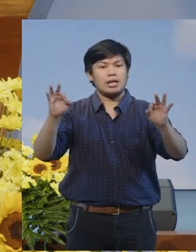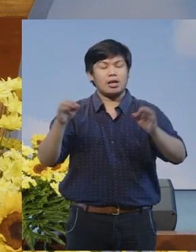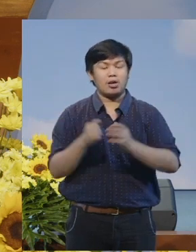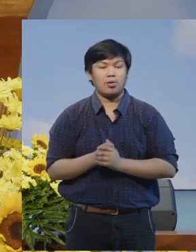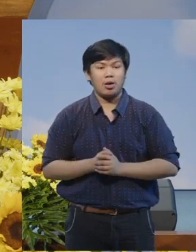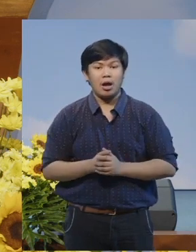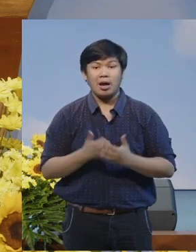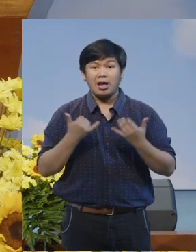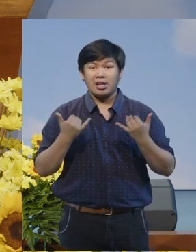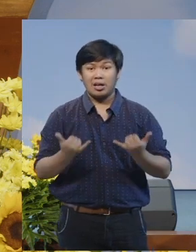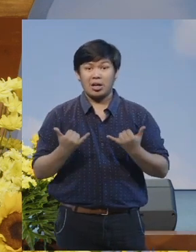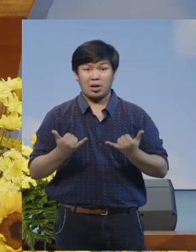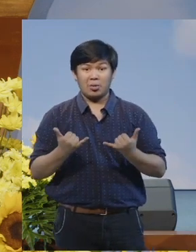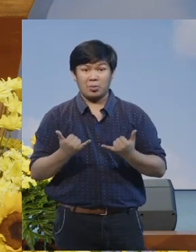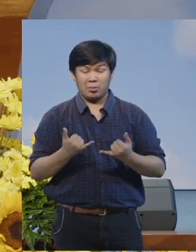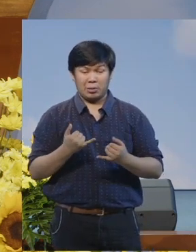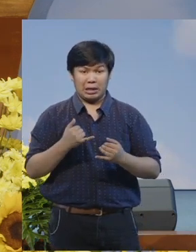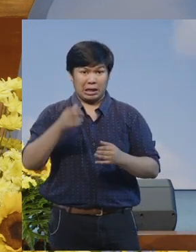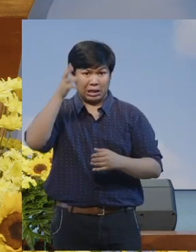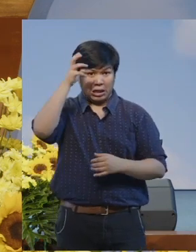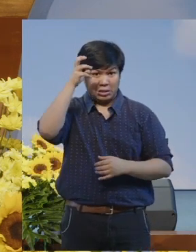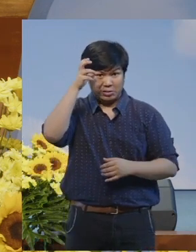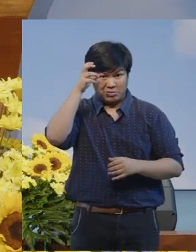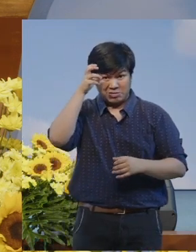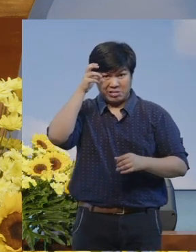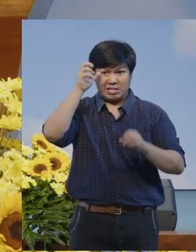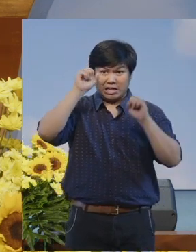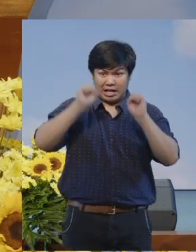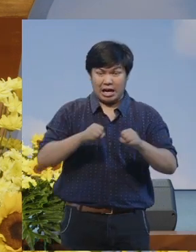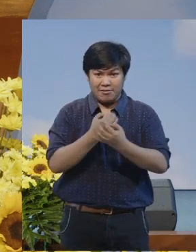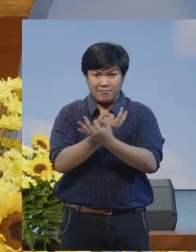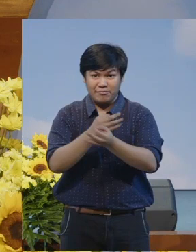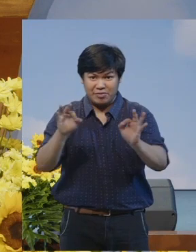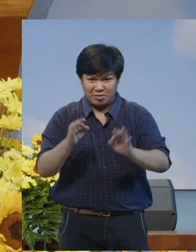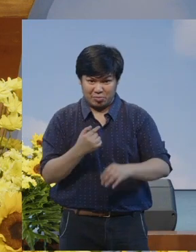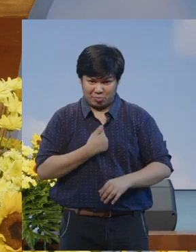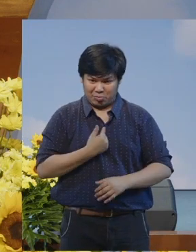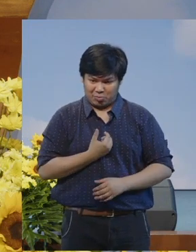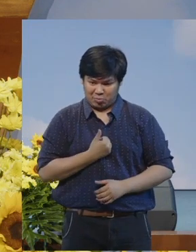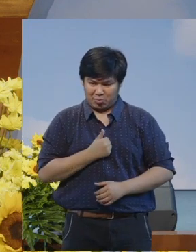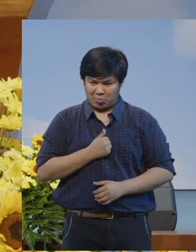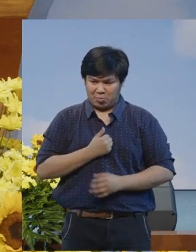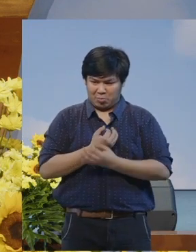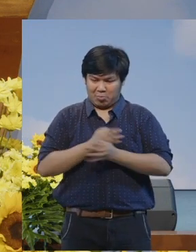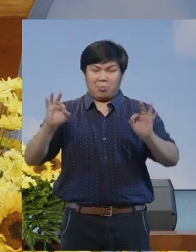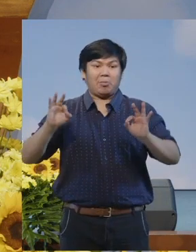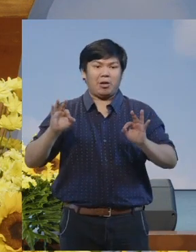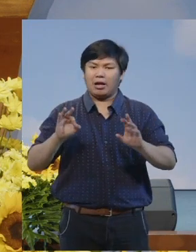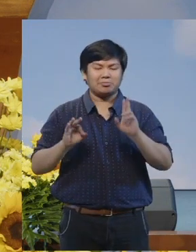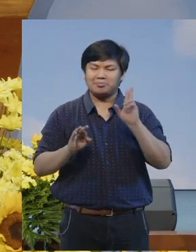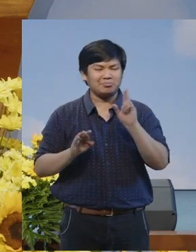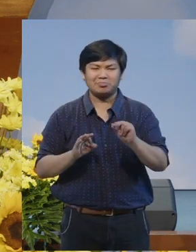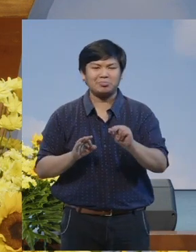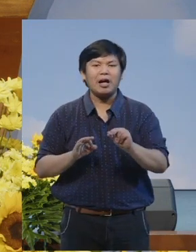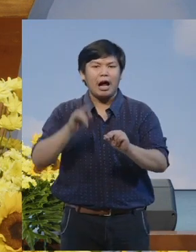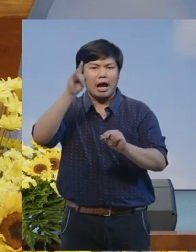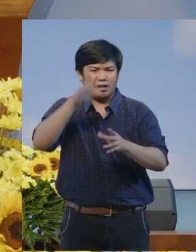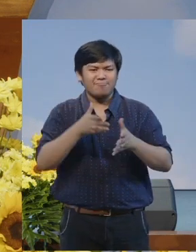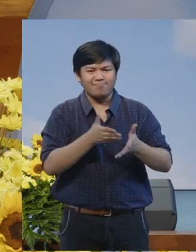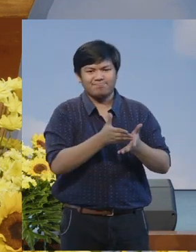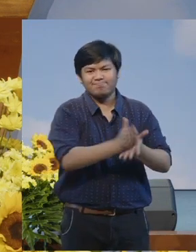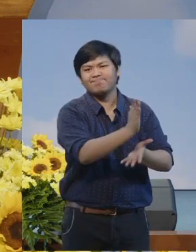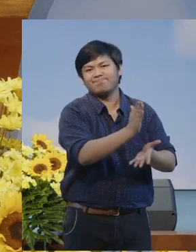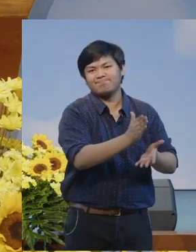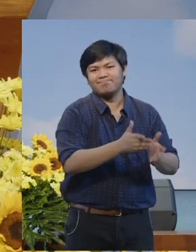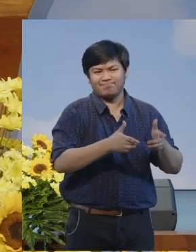wala siyang magagawa by himself. Kinailangan na siya ay pakawalan. and will come out to deceive the nations that are